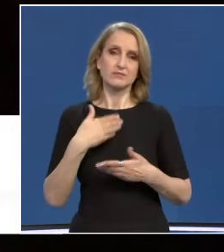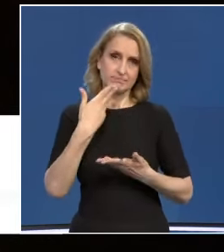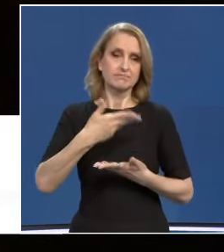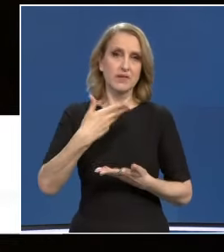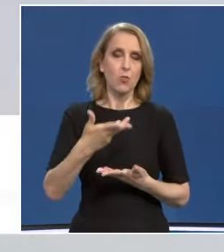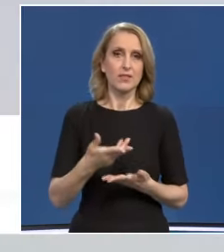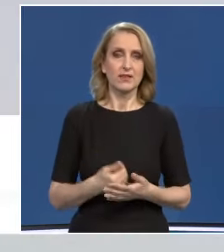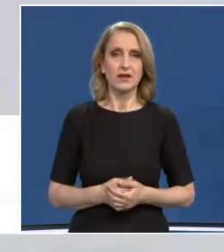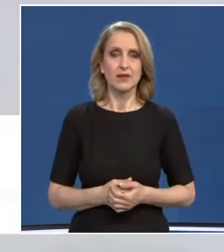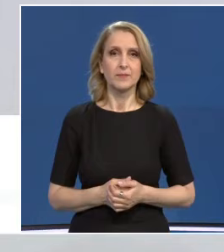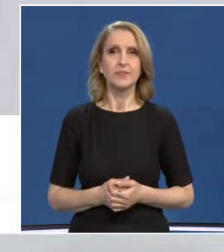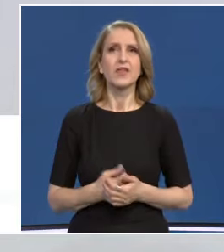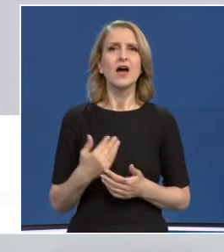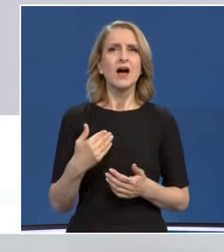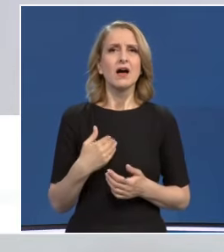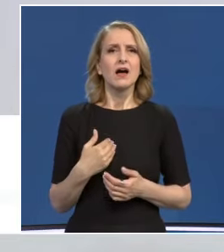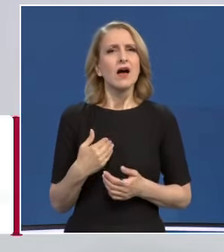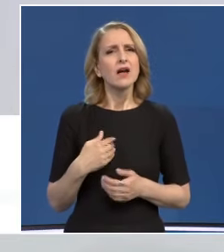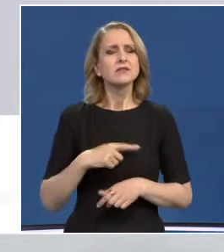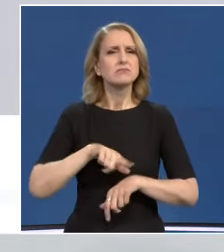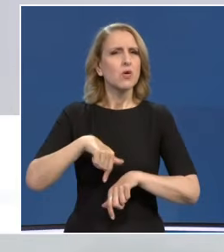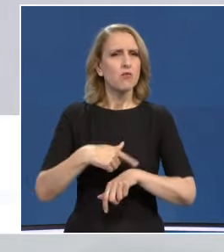коментира. Я дълго думала.